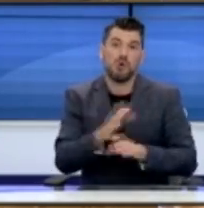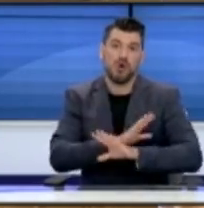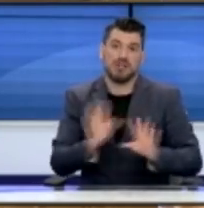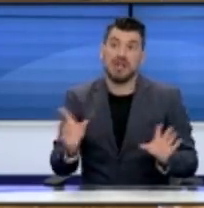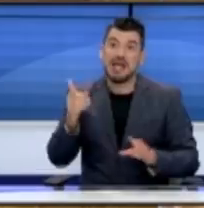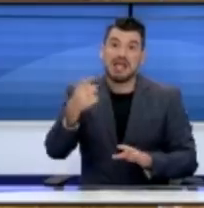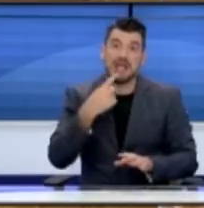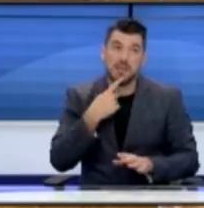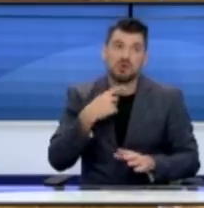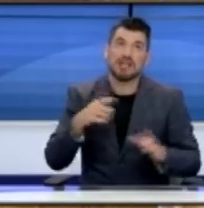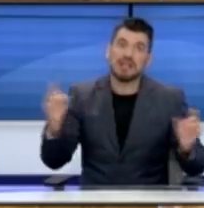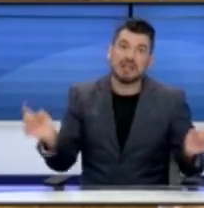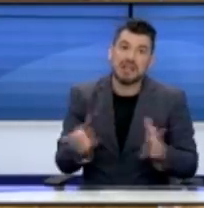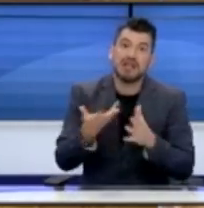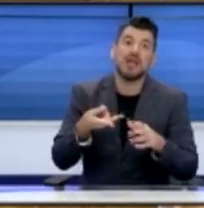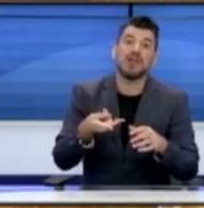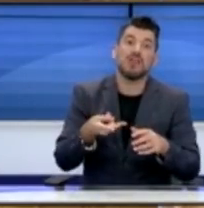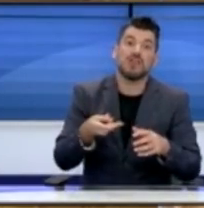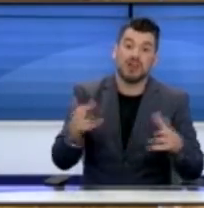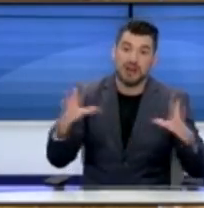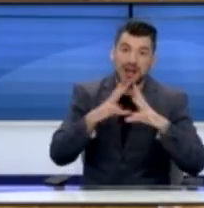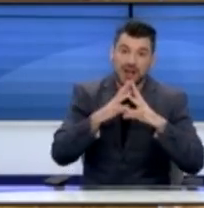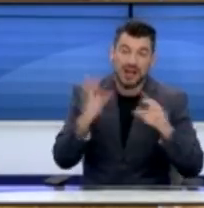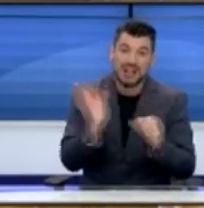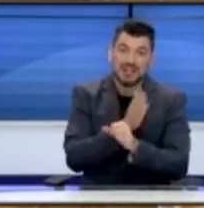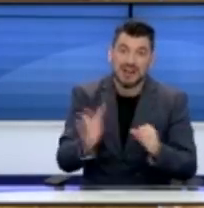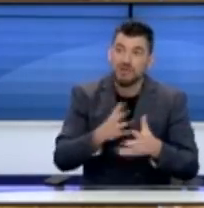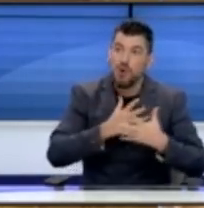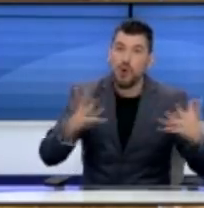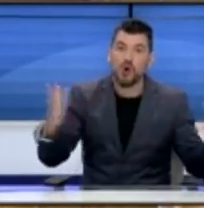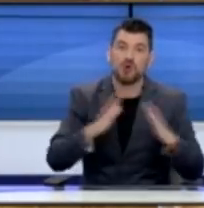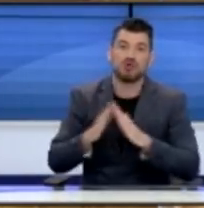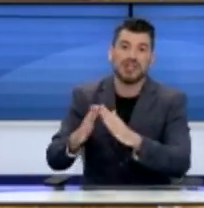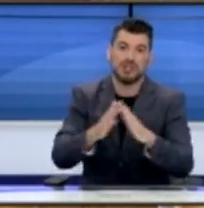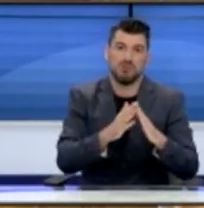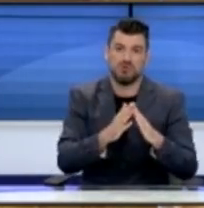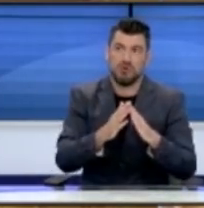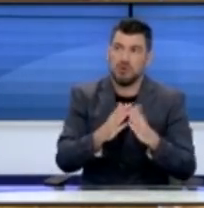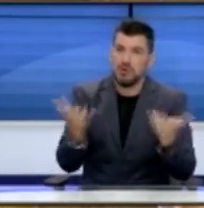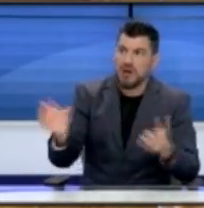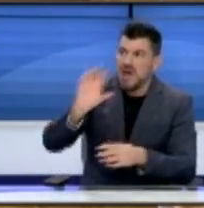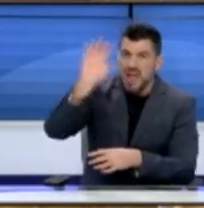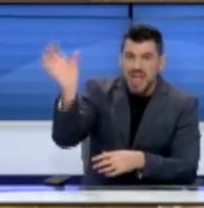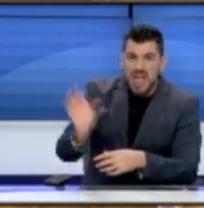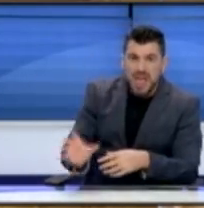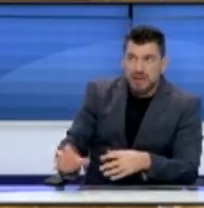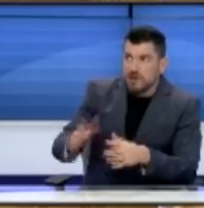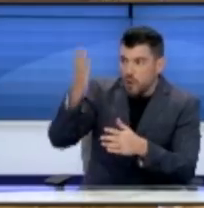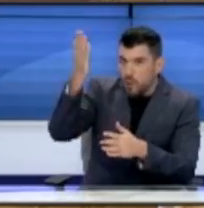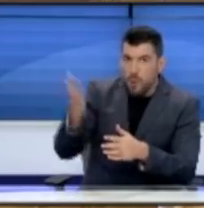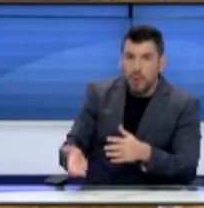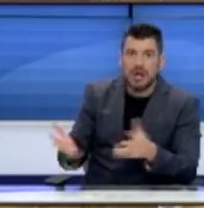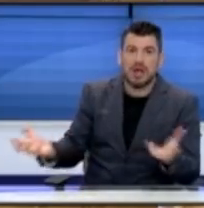οικισμό μιλάτε? Εδώ έχουν αφανιστεί ολόκληρες περιοχές. Μια ολόκληρη περιοχή, η Βόρεια Εύβοια, αφανίστηκε. Το έχετε πάρει